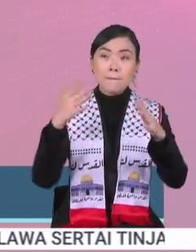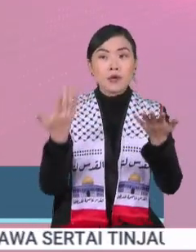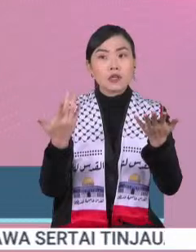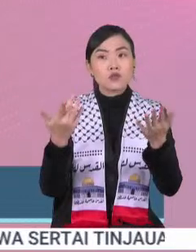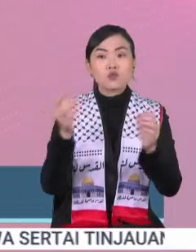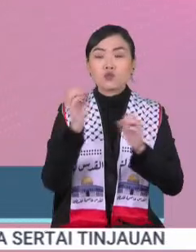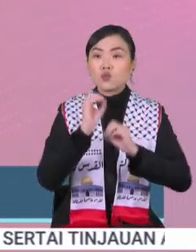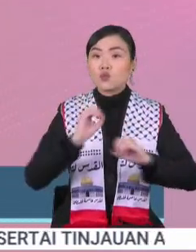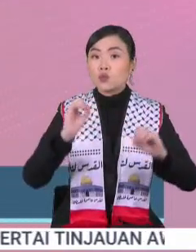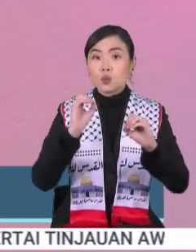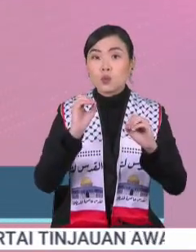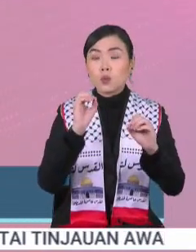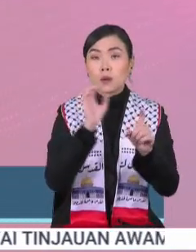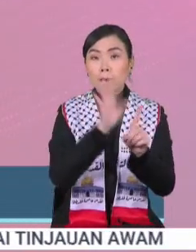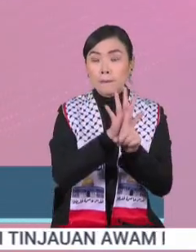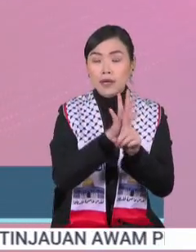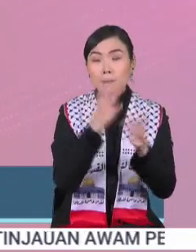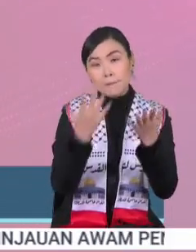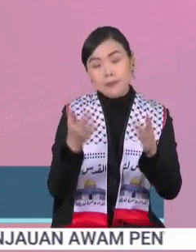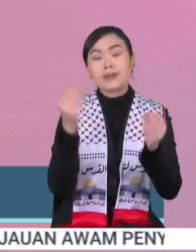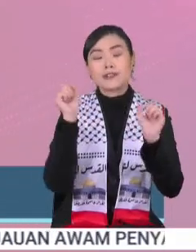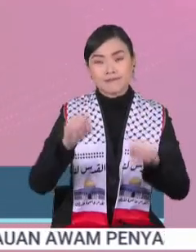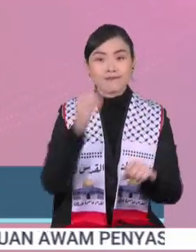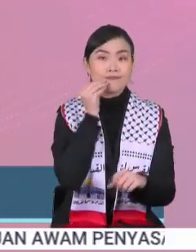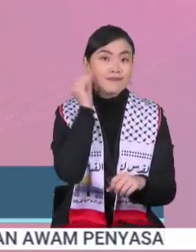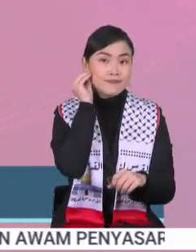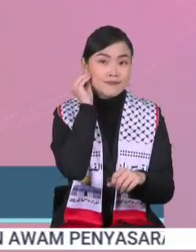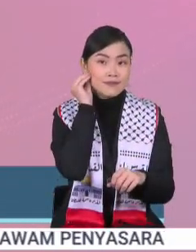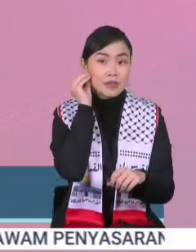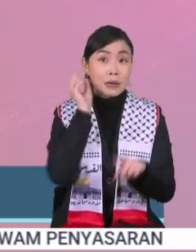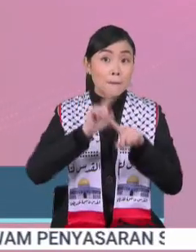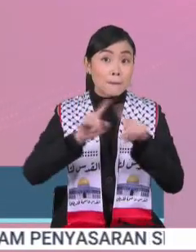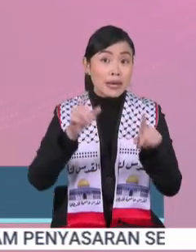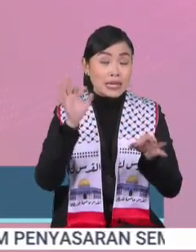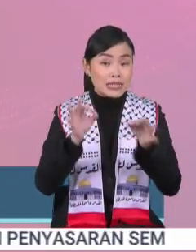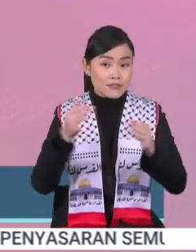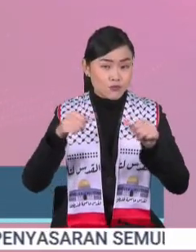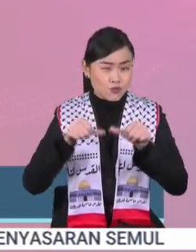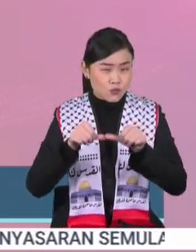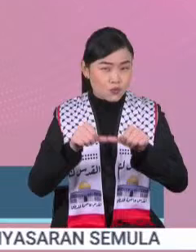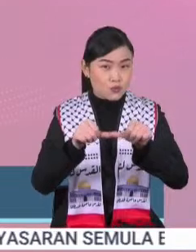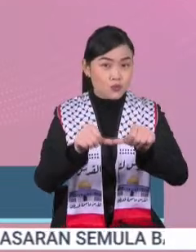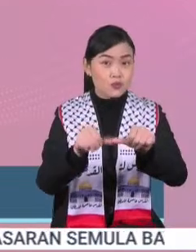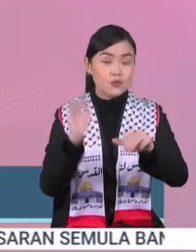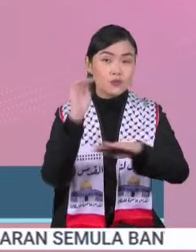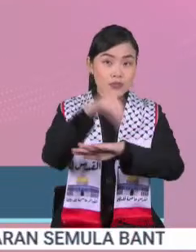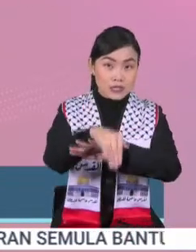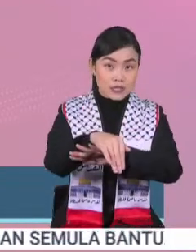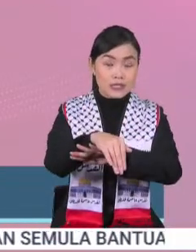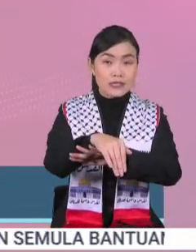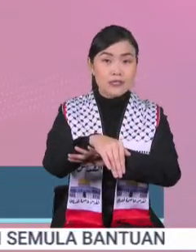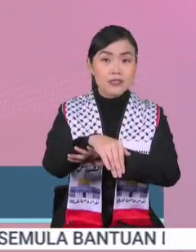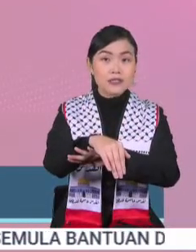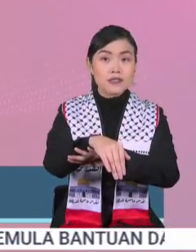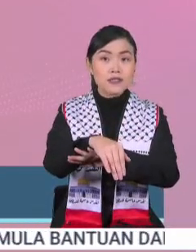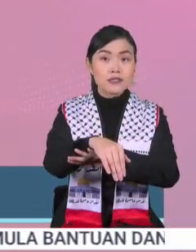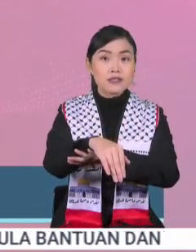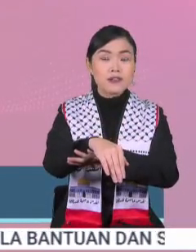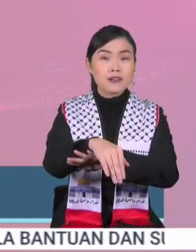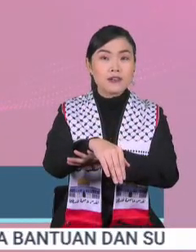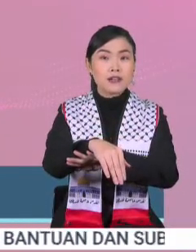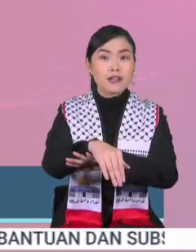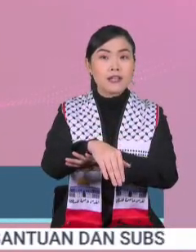pulang namun sekiranya hujan lebat berlaku sehingga malam ini banjir dijangka